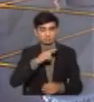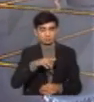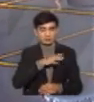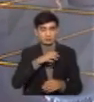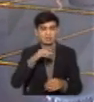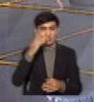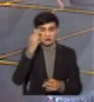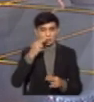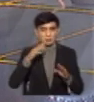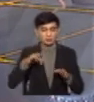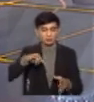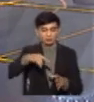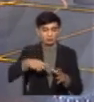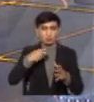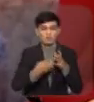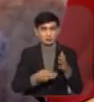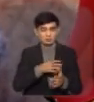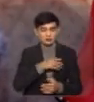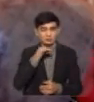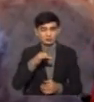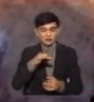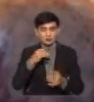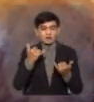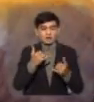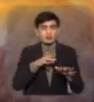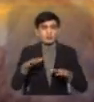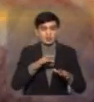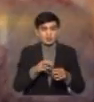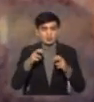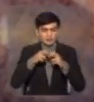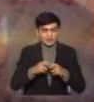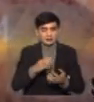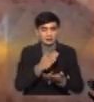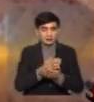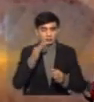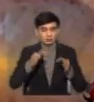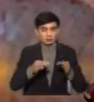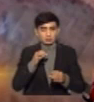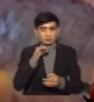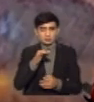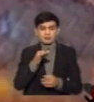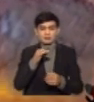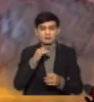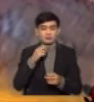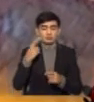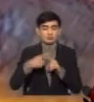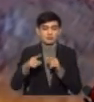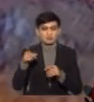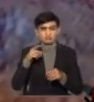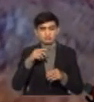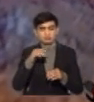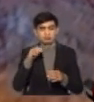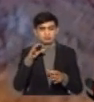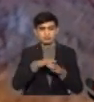в феврале, упав в открытый колодец. Сейчас это дело рассматривает суд. Его объединили с другим о гибели в колодце